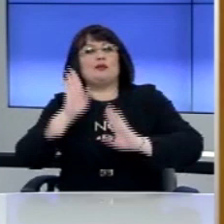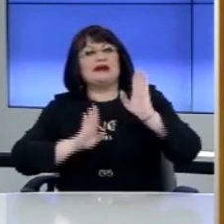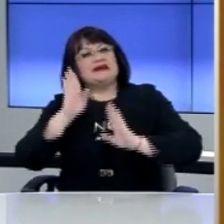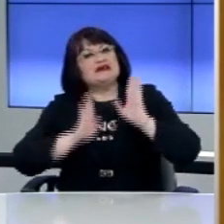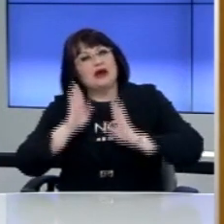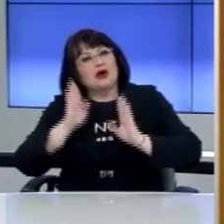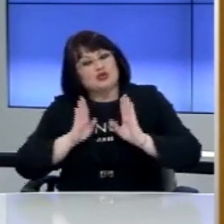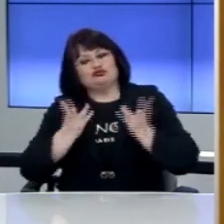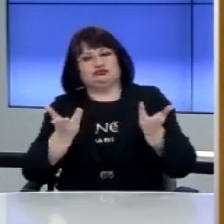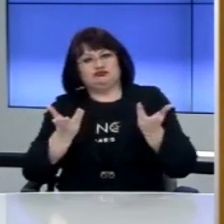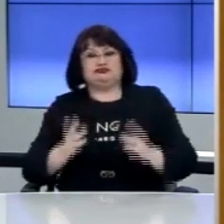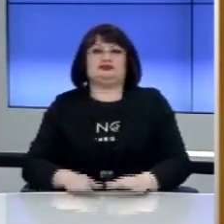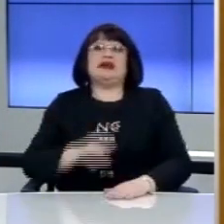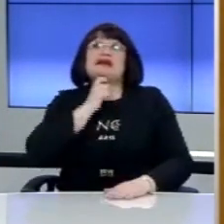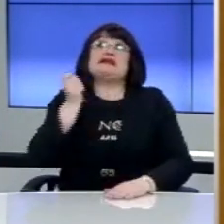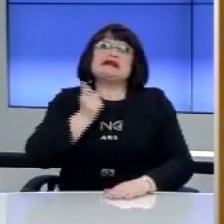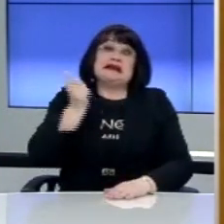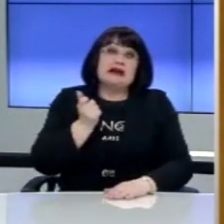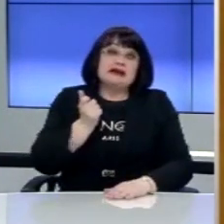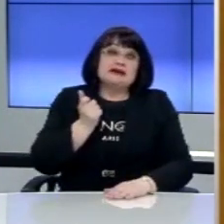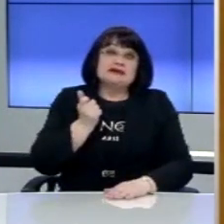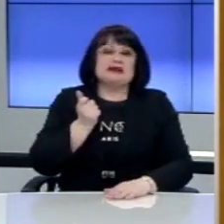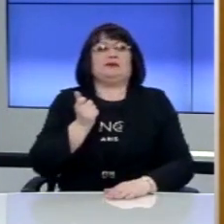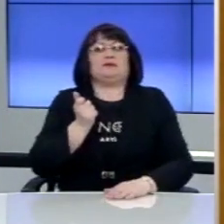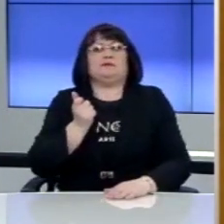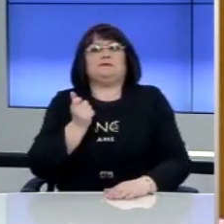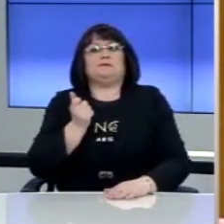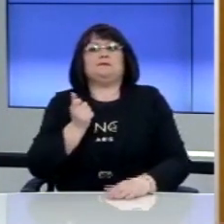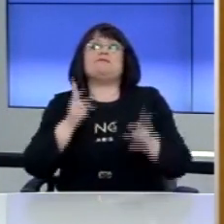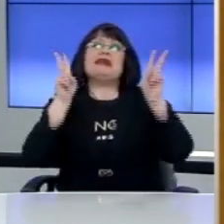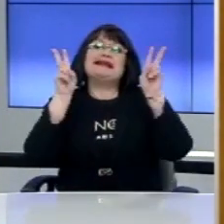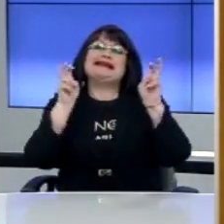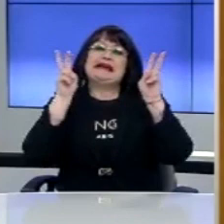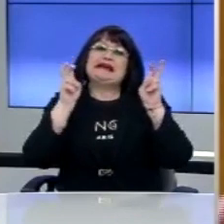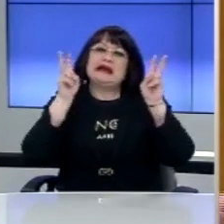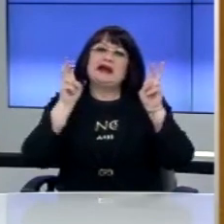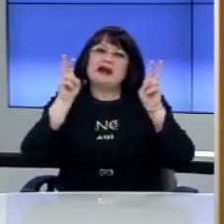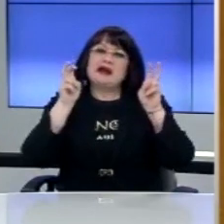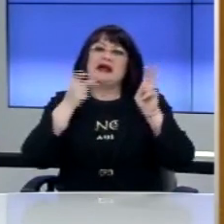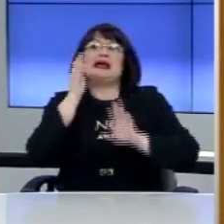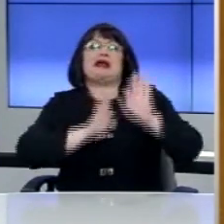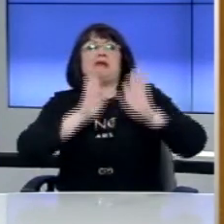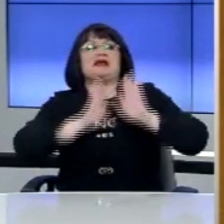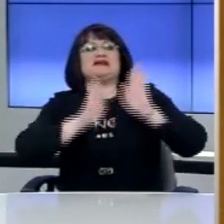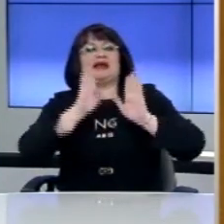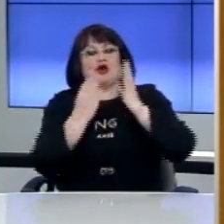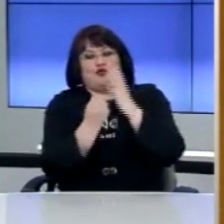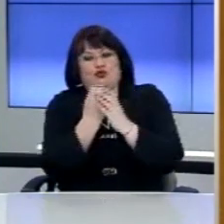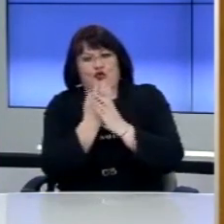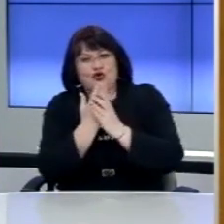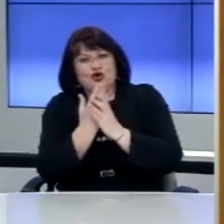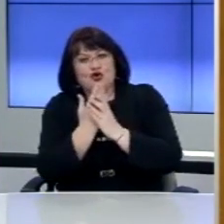τζόγο. Οι συντάξεις θα τυπλοφορούνται ως χρηματιστηριακά προϊόντα πλέον και